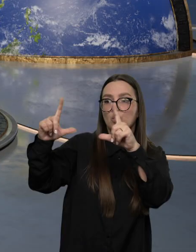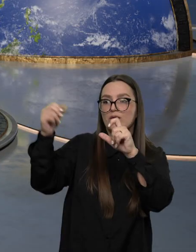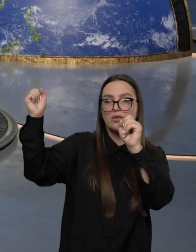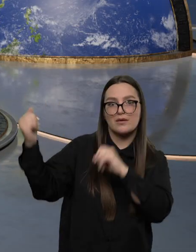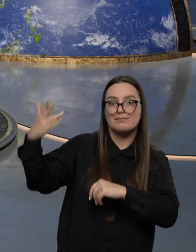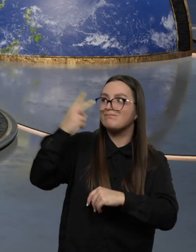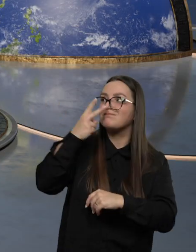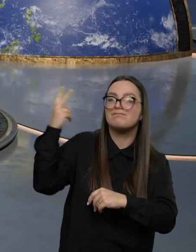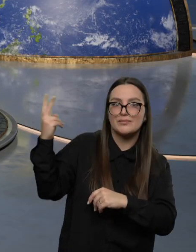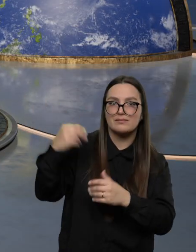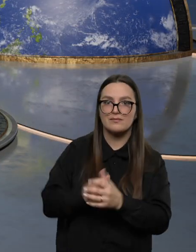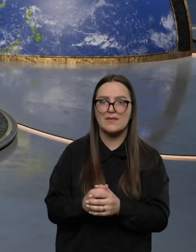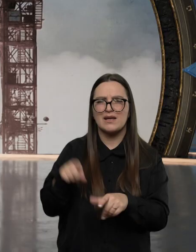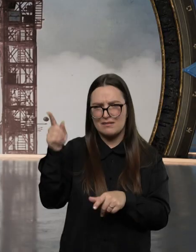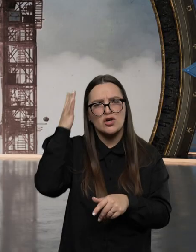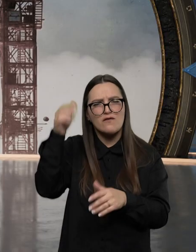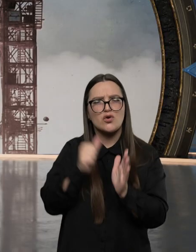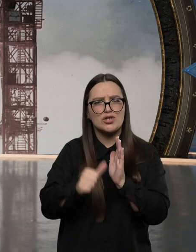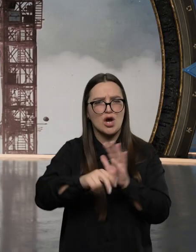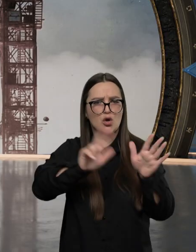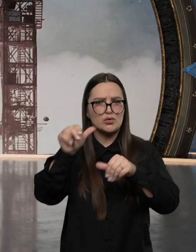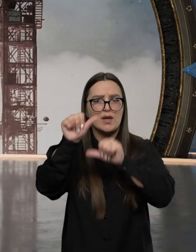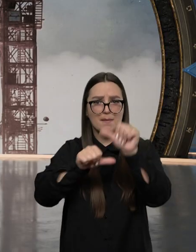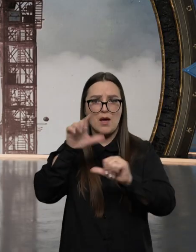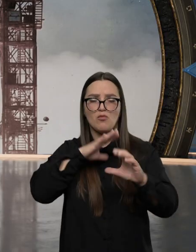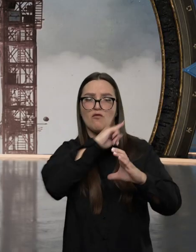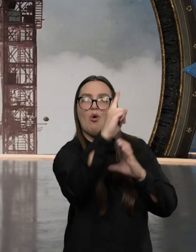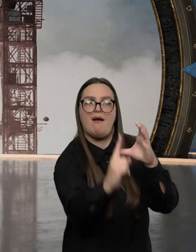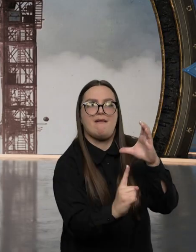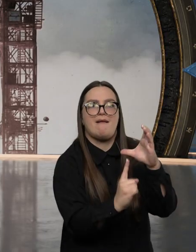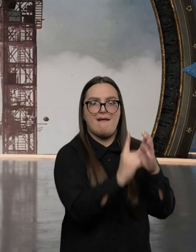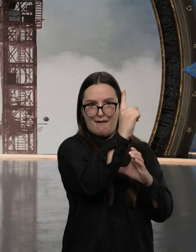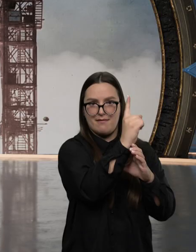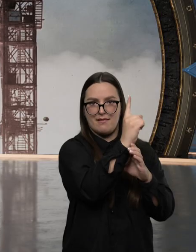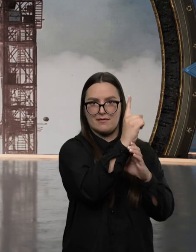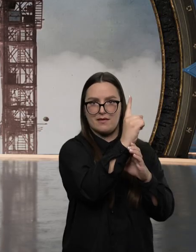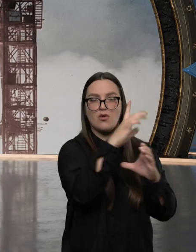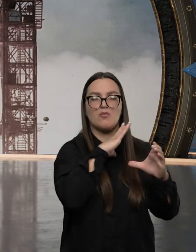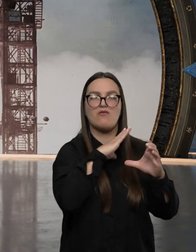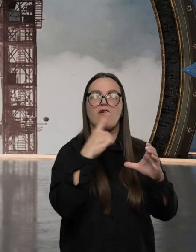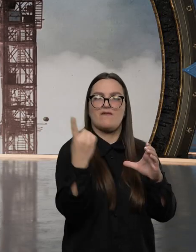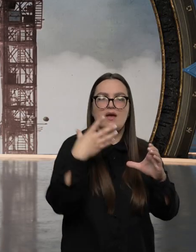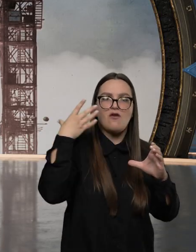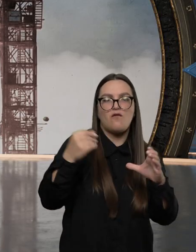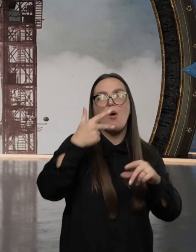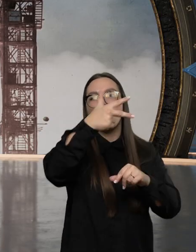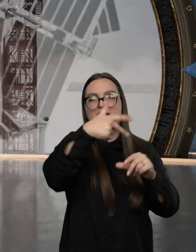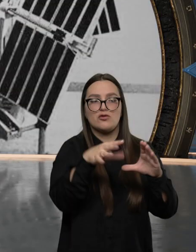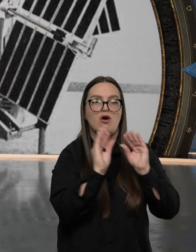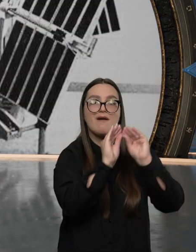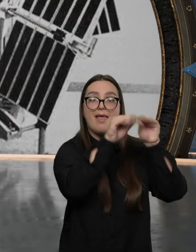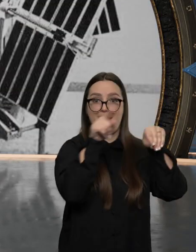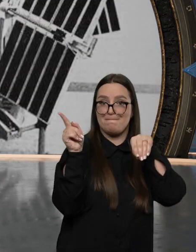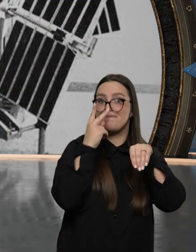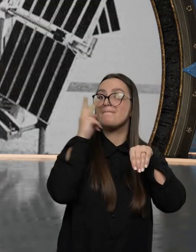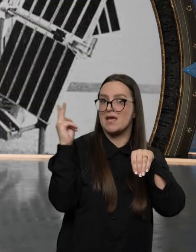nuotrauką, irgi manyčiau, kaip 68 metais su raketa buvo iškeliamas vienas iš palydovų, tai